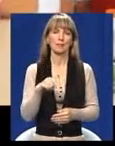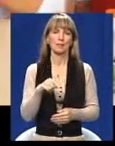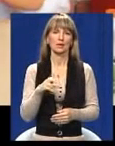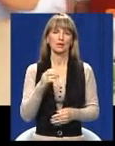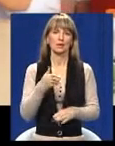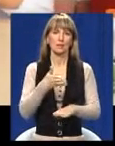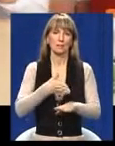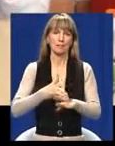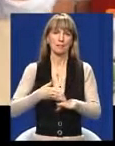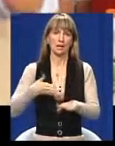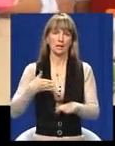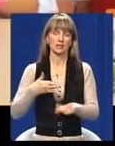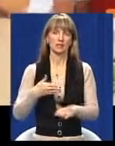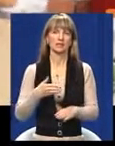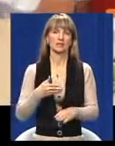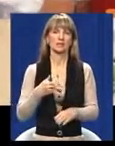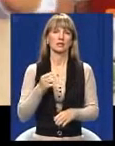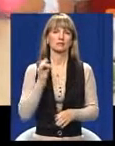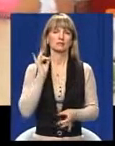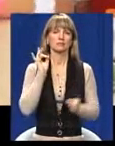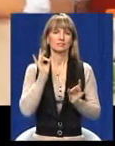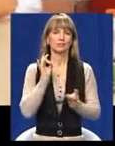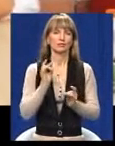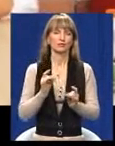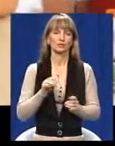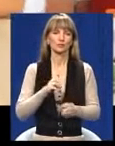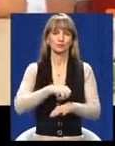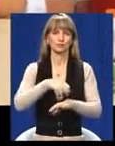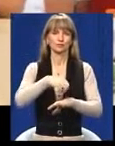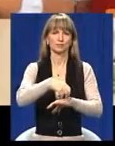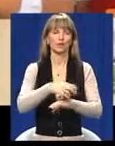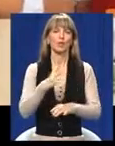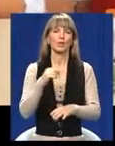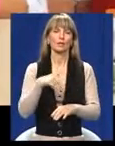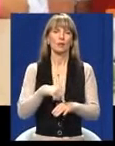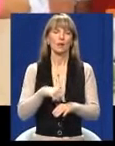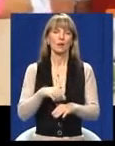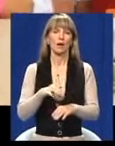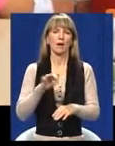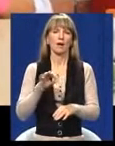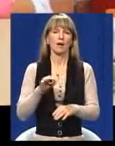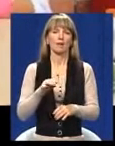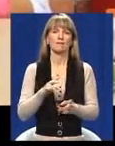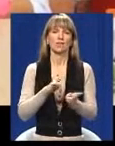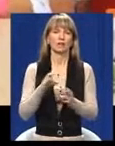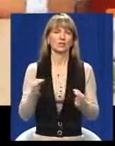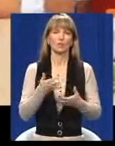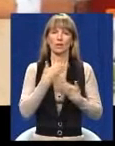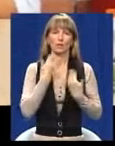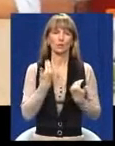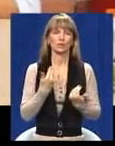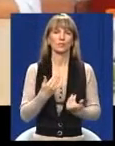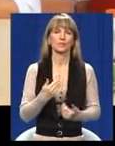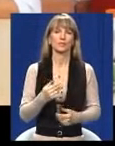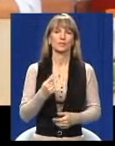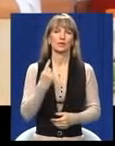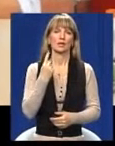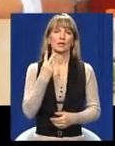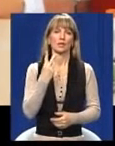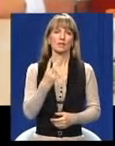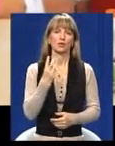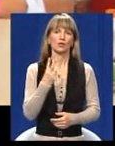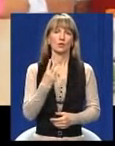поріз капнути, то вона пошипіла, і там ніяких мікробів нема. Але в медицині використовується 3 або